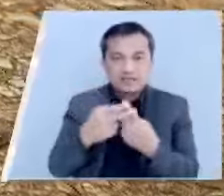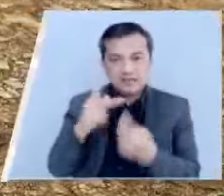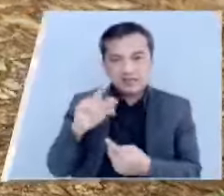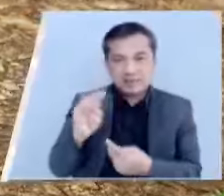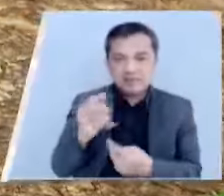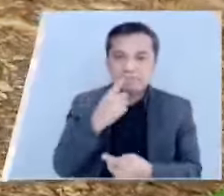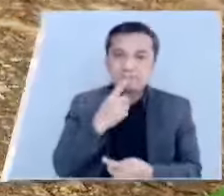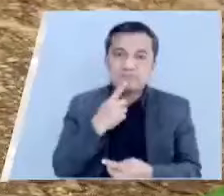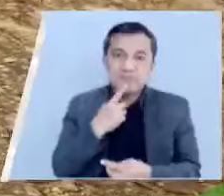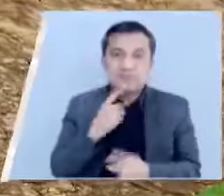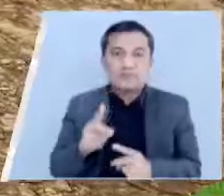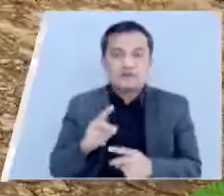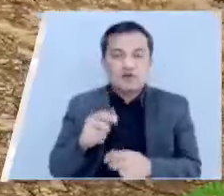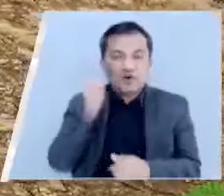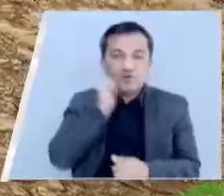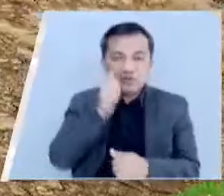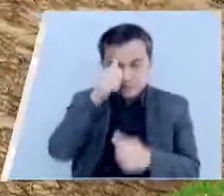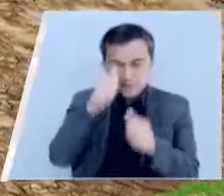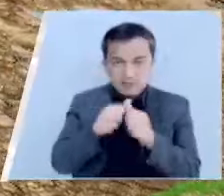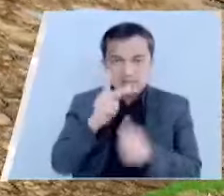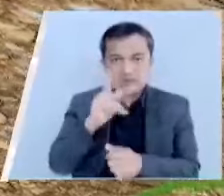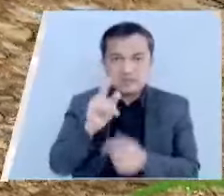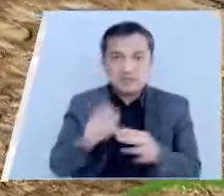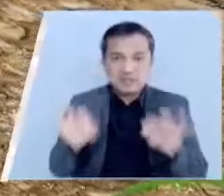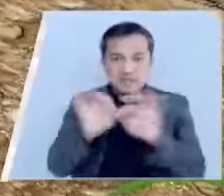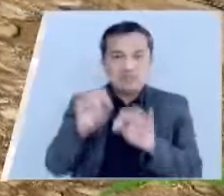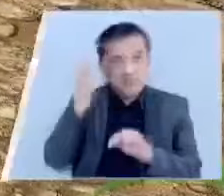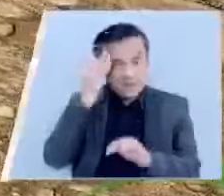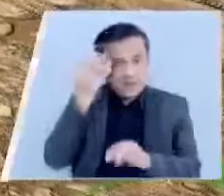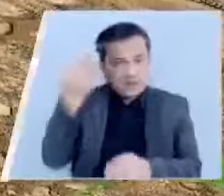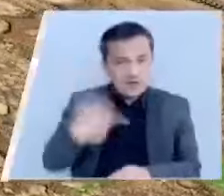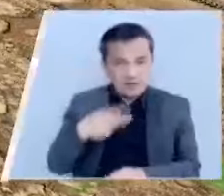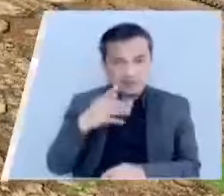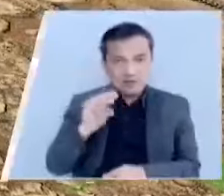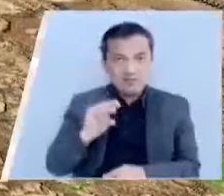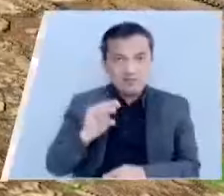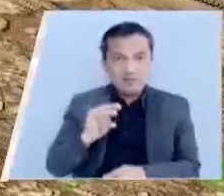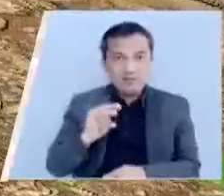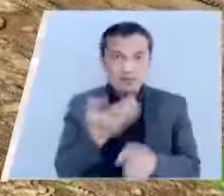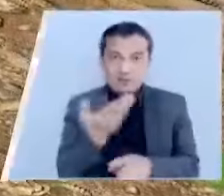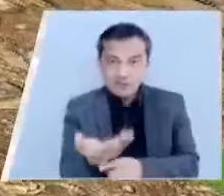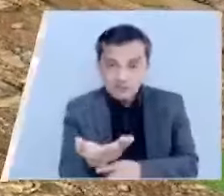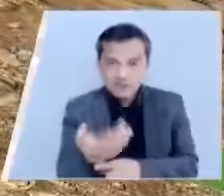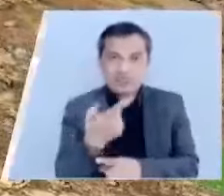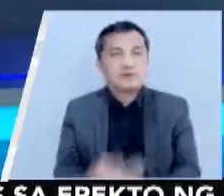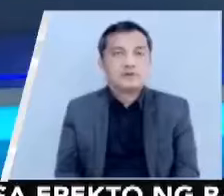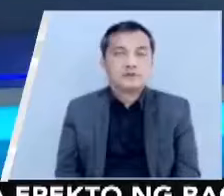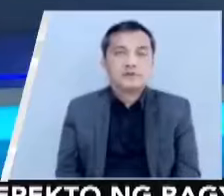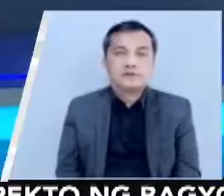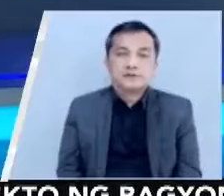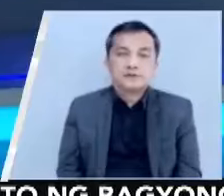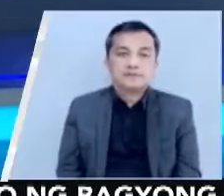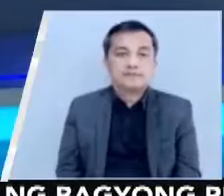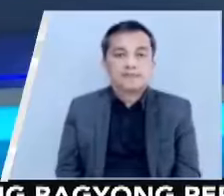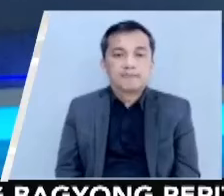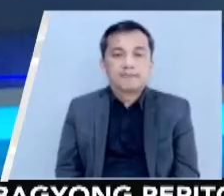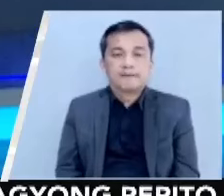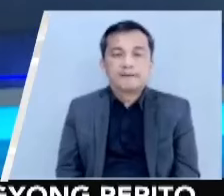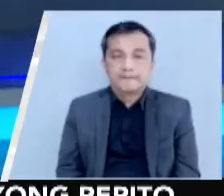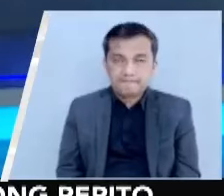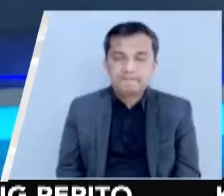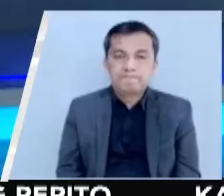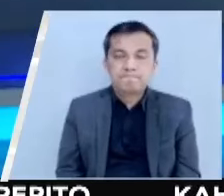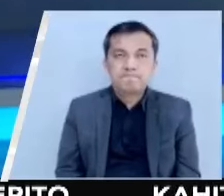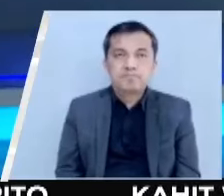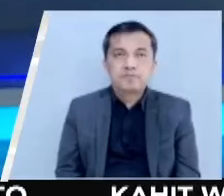Laging tandaan, kimportante ang may alam. Ako po si Kuya Kim at sagot ko kayo, 24 oras. Bahagi ng Cubao